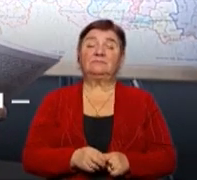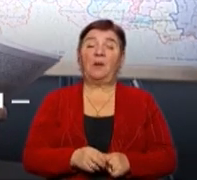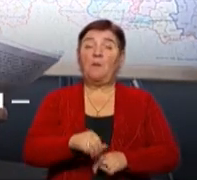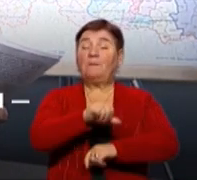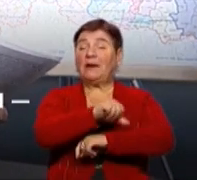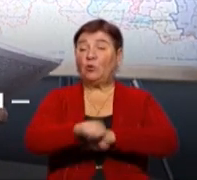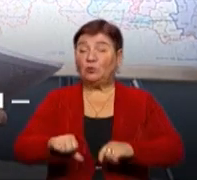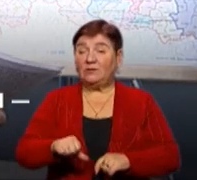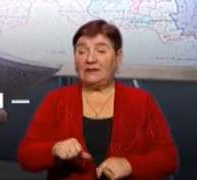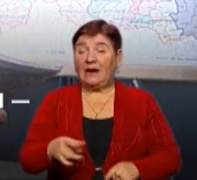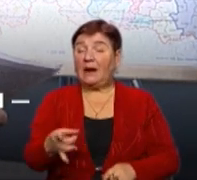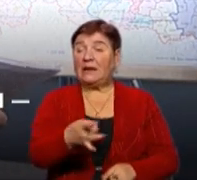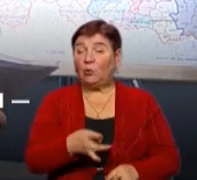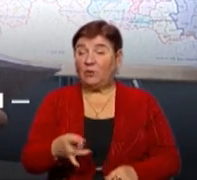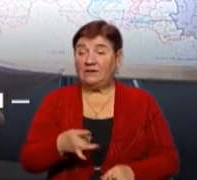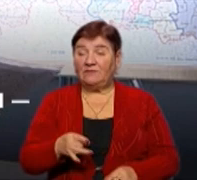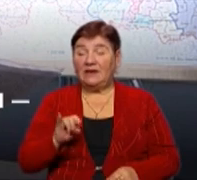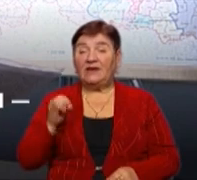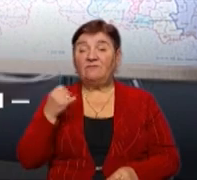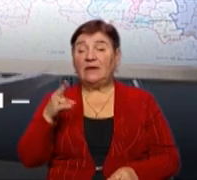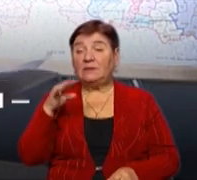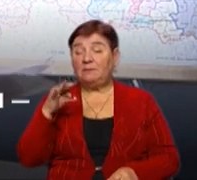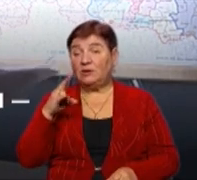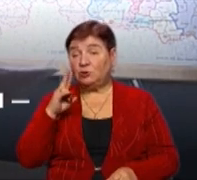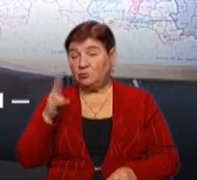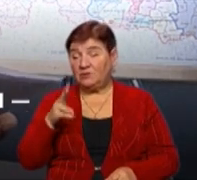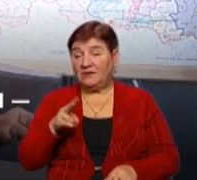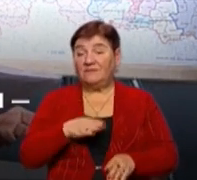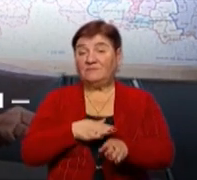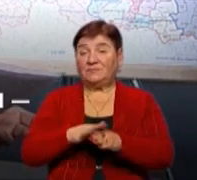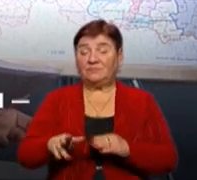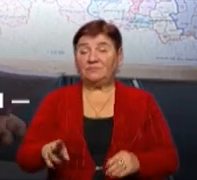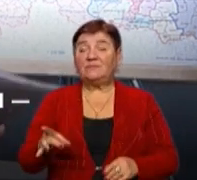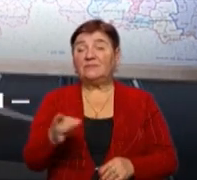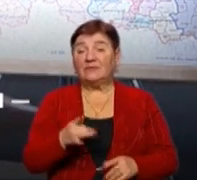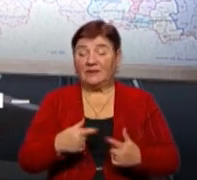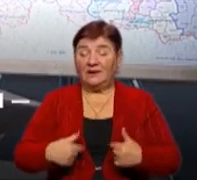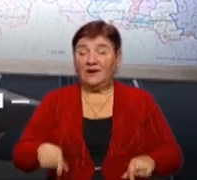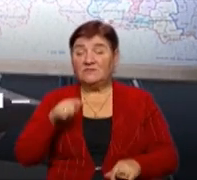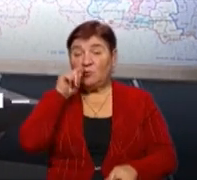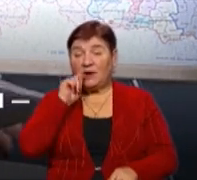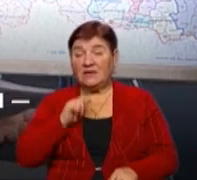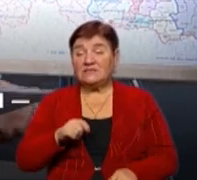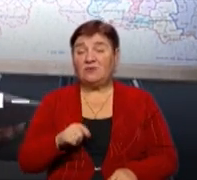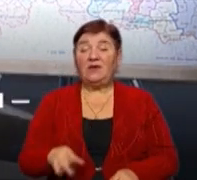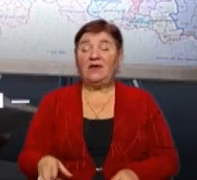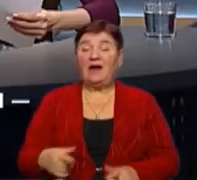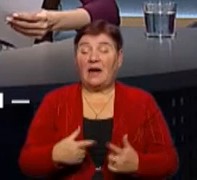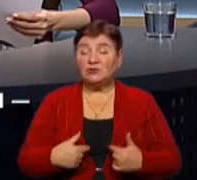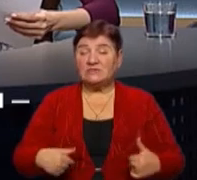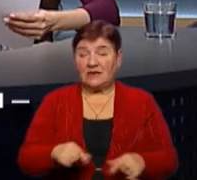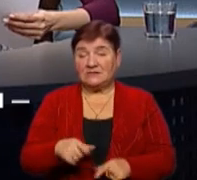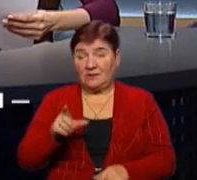самоврядування прикордонних регіонів. І Іван Дем'янчук, виконавчий директор регіонального відділення Всеукраїнської асоціації громад. А